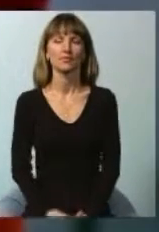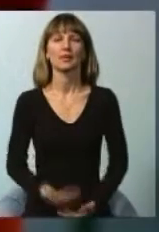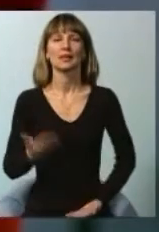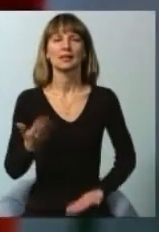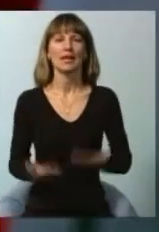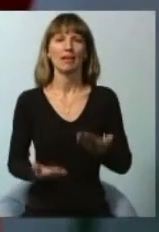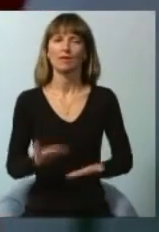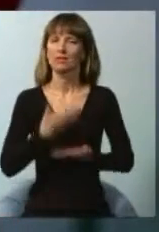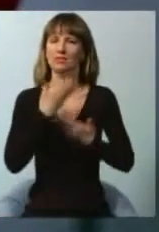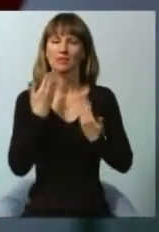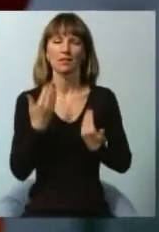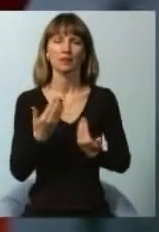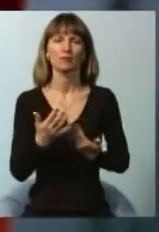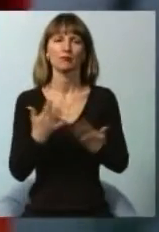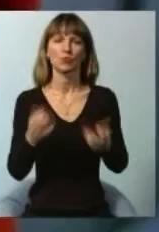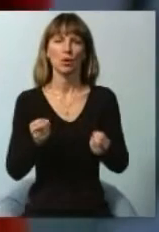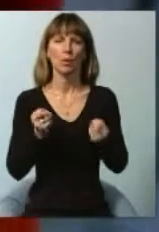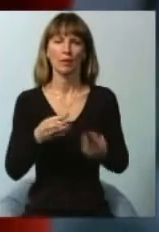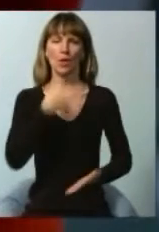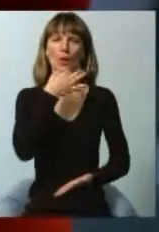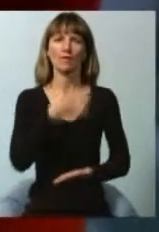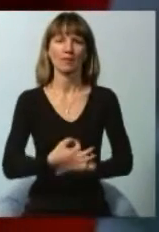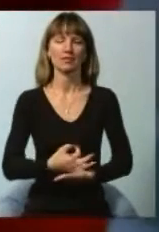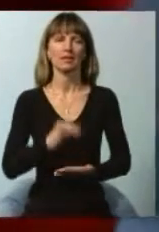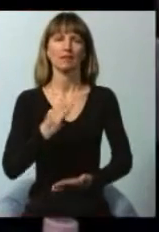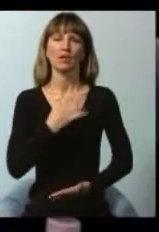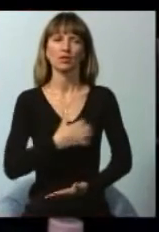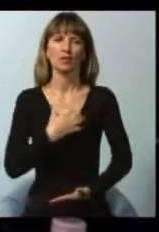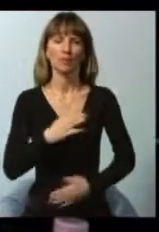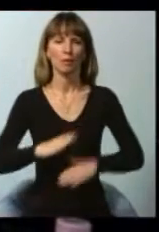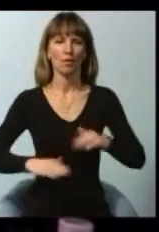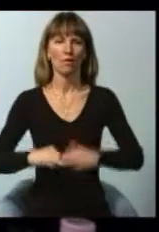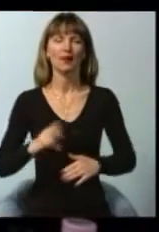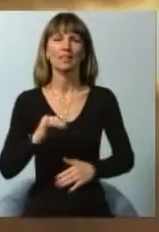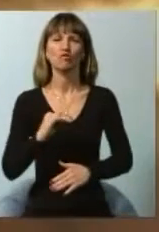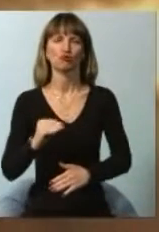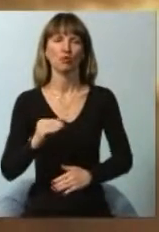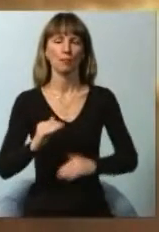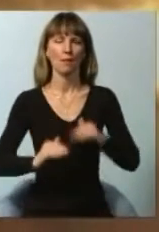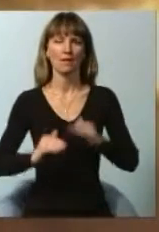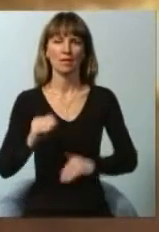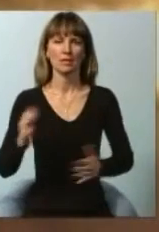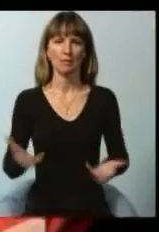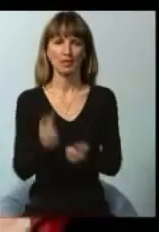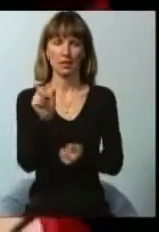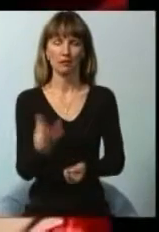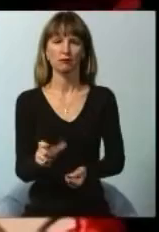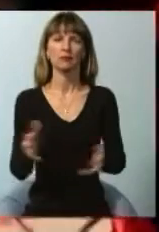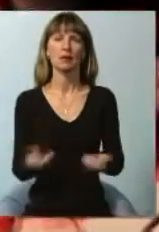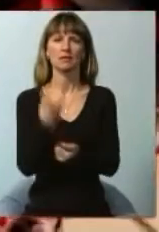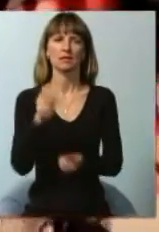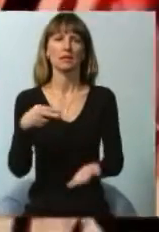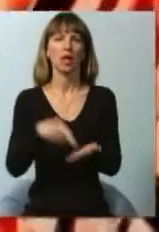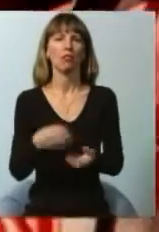Напевно, не існує більш небезпечної, відповідальної та важливої професії, ніж професія рятувальника. Рятувальниками стають не